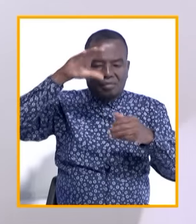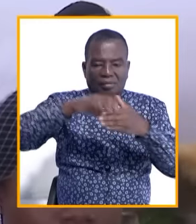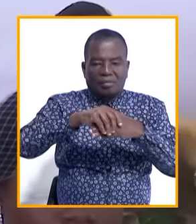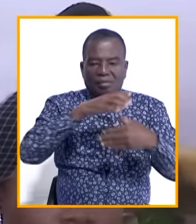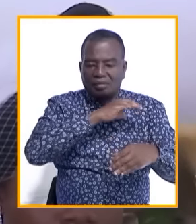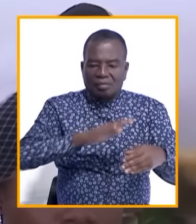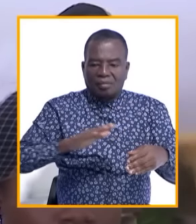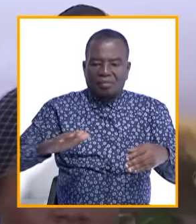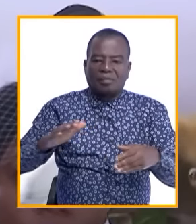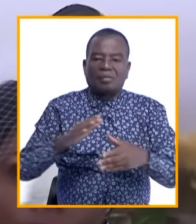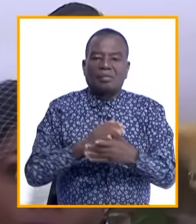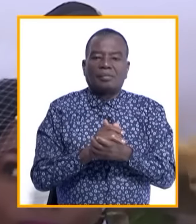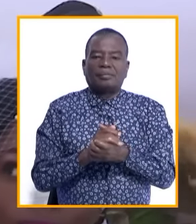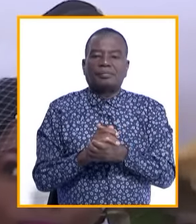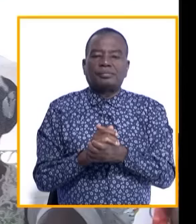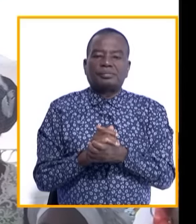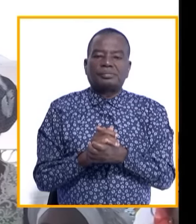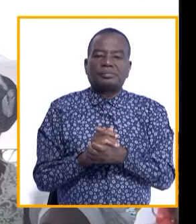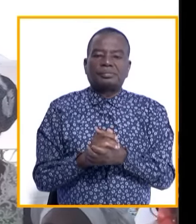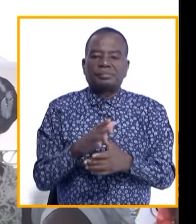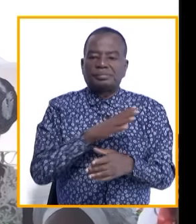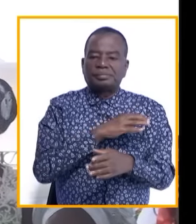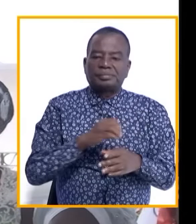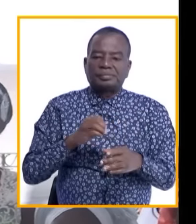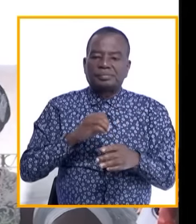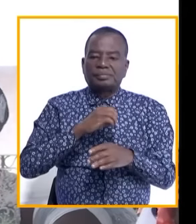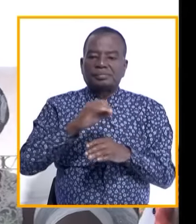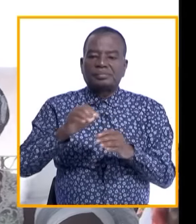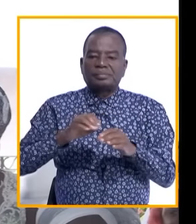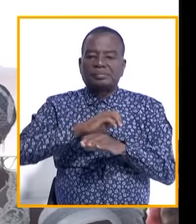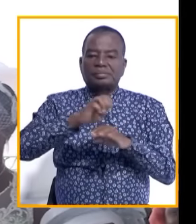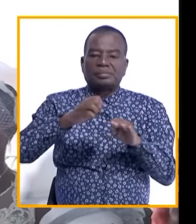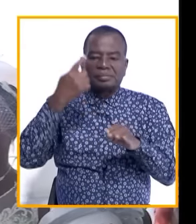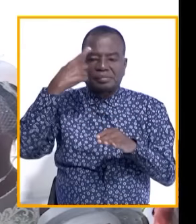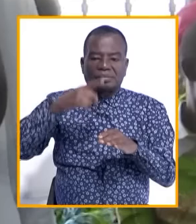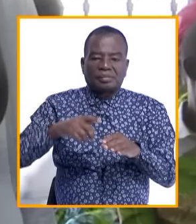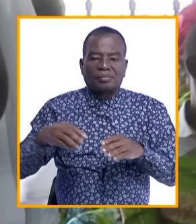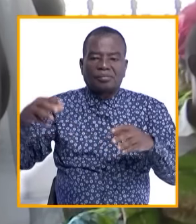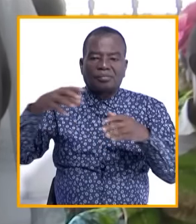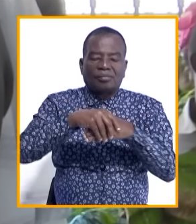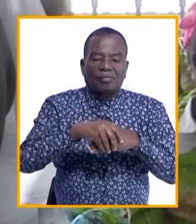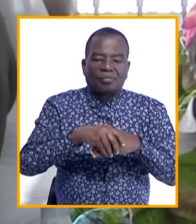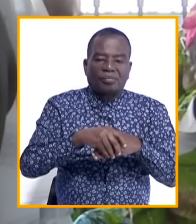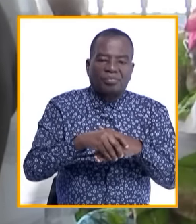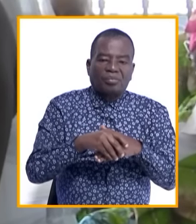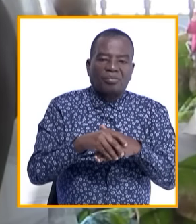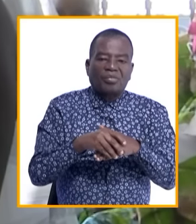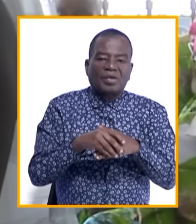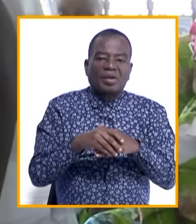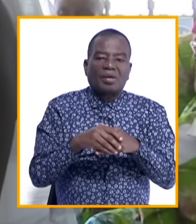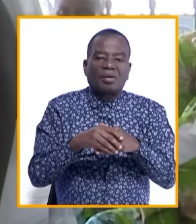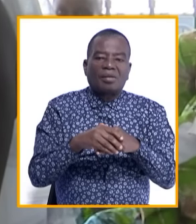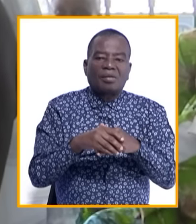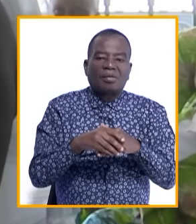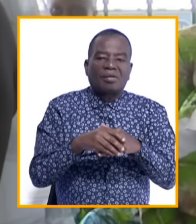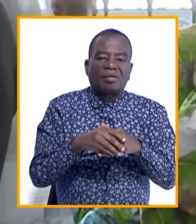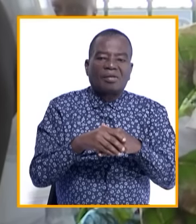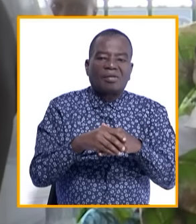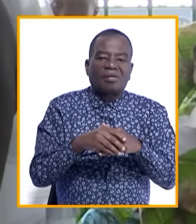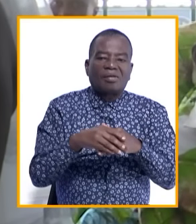épouses et les enfants. Les mariés, exprimant leur plein engagement, rivalisent sur les surnoms amoureux à l'endroit de leur